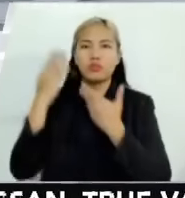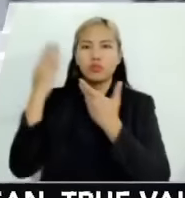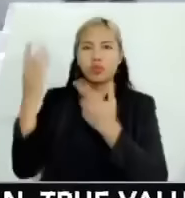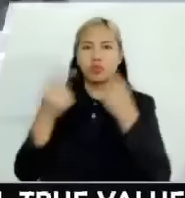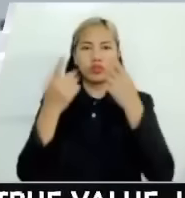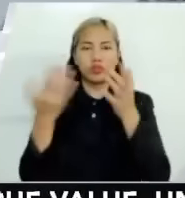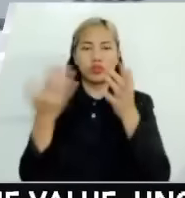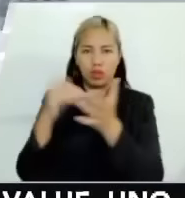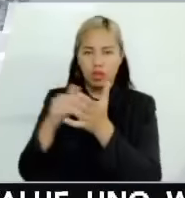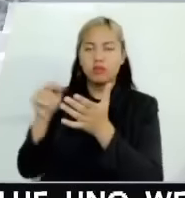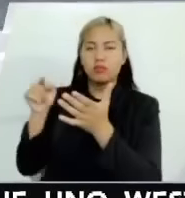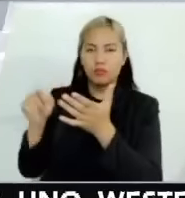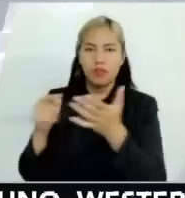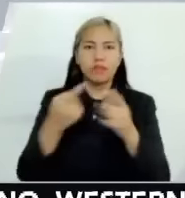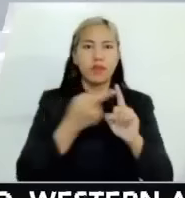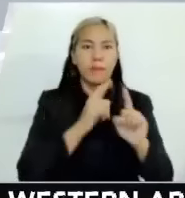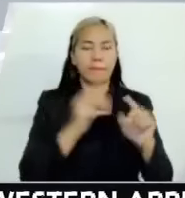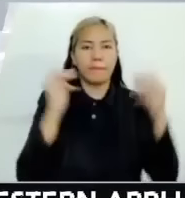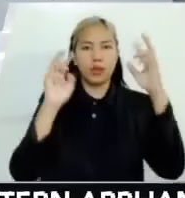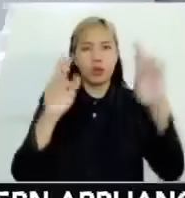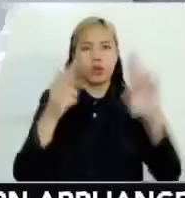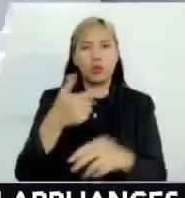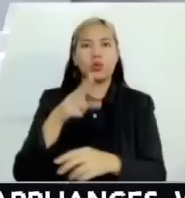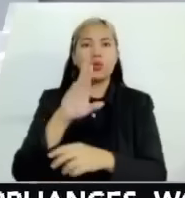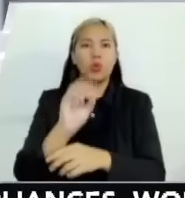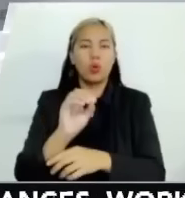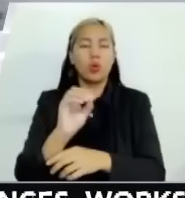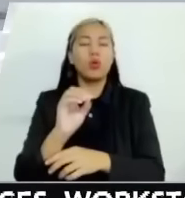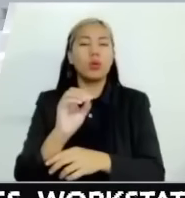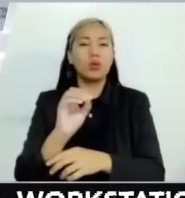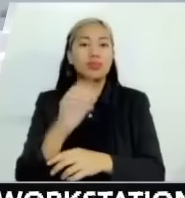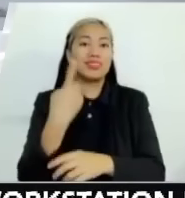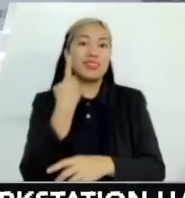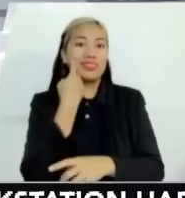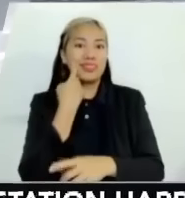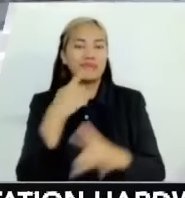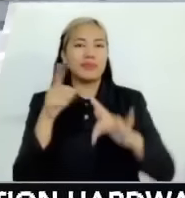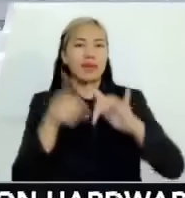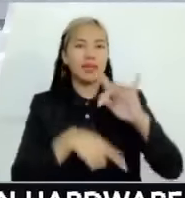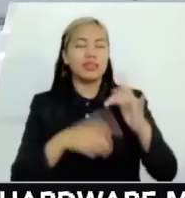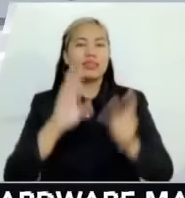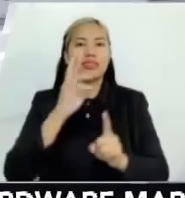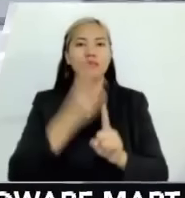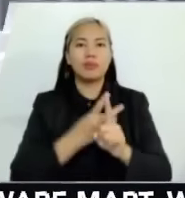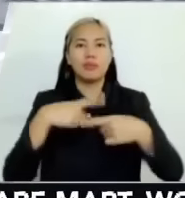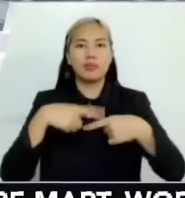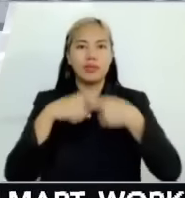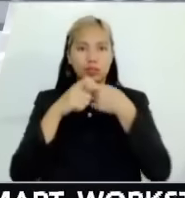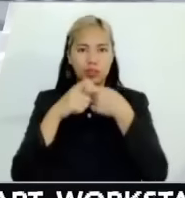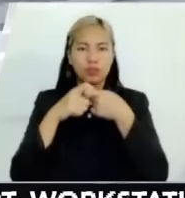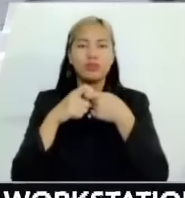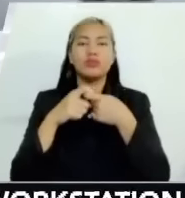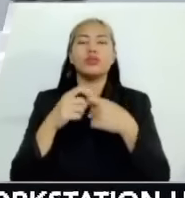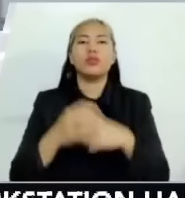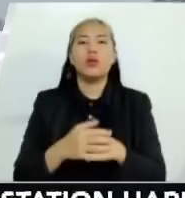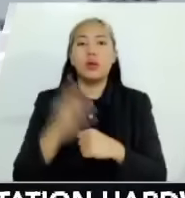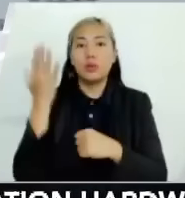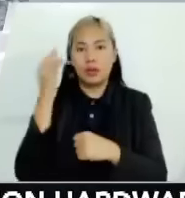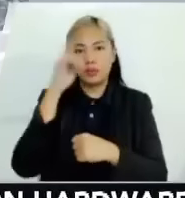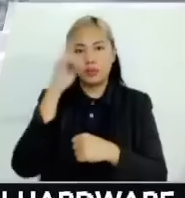Alice Guo matapos na patawan ng hanggang 6 na buwan na preventive suspension. Ito ay matapos na maghain ng sulat ang DILG